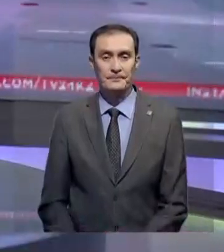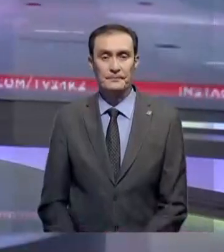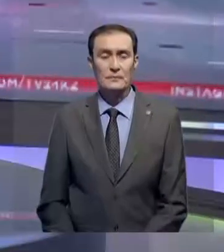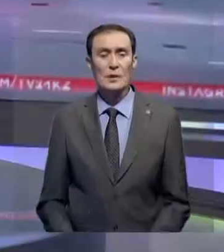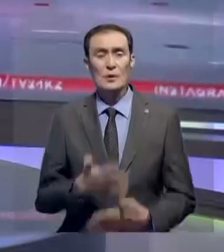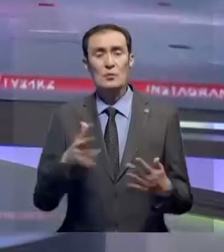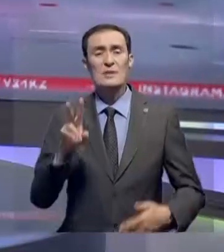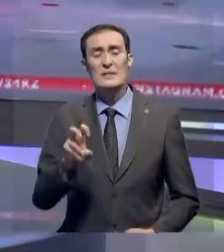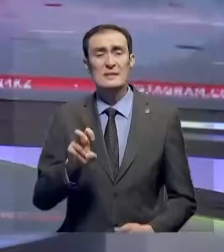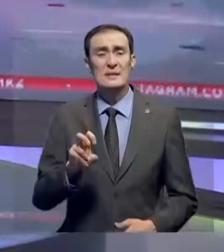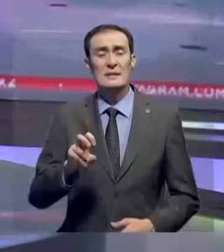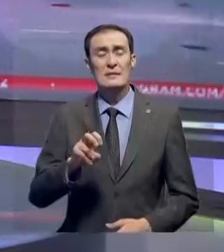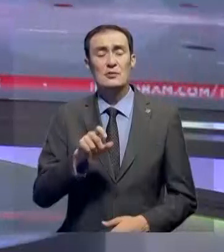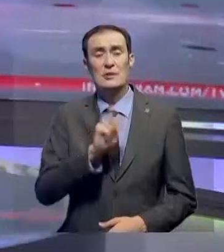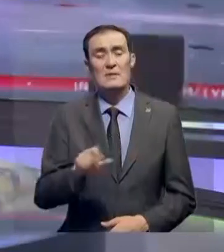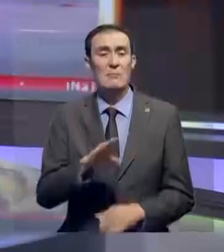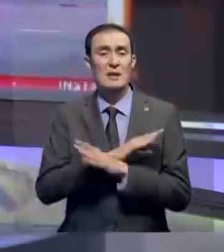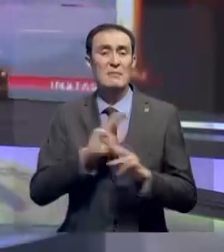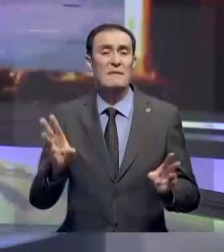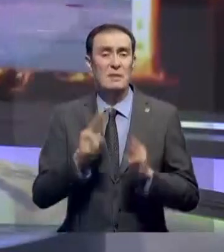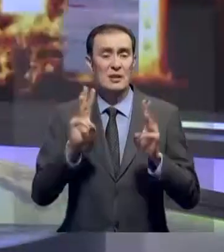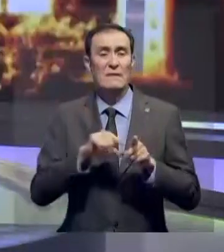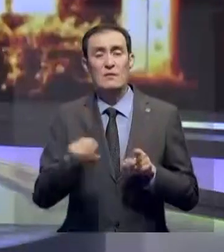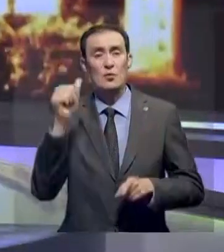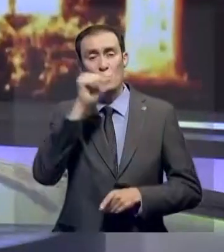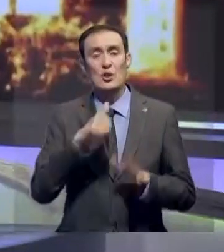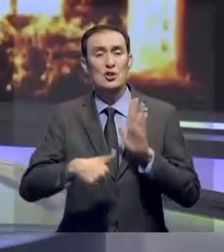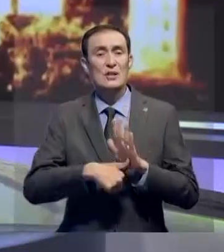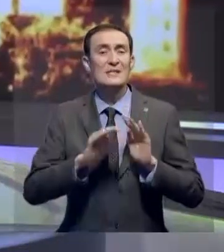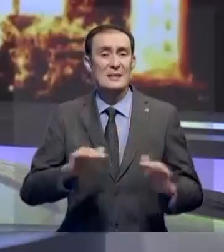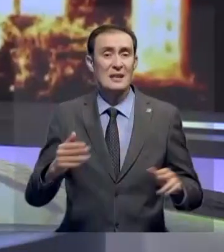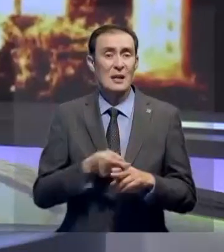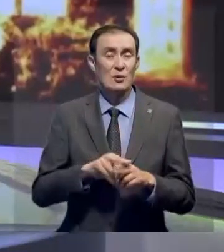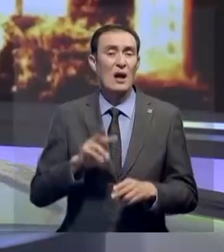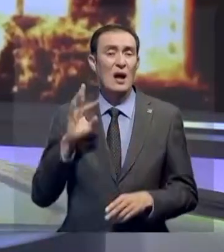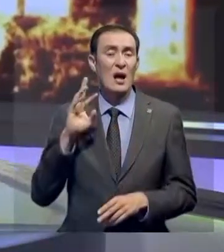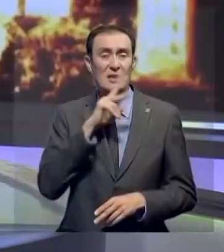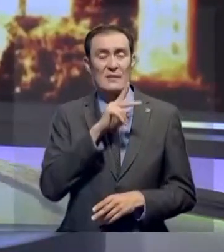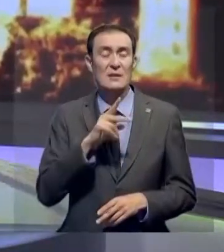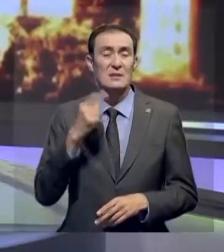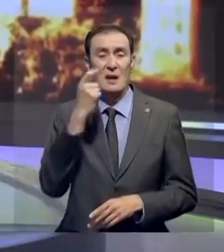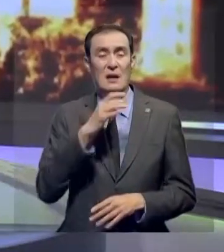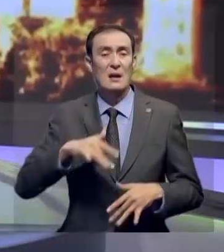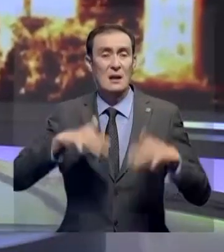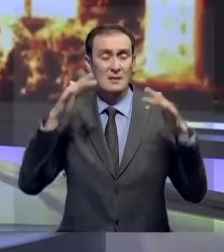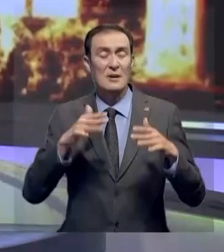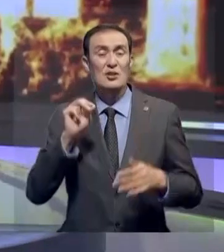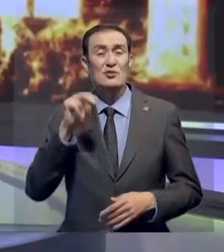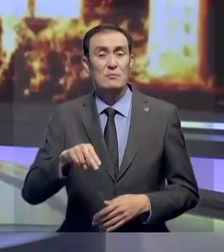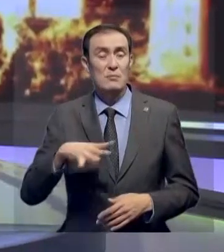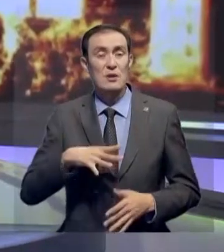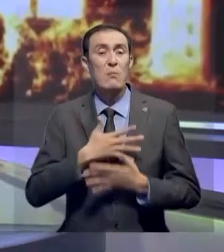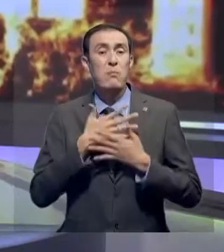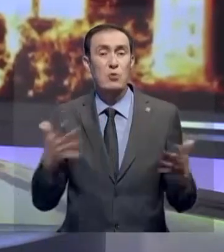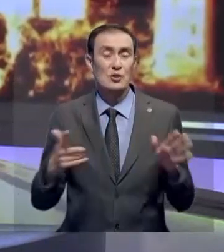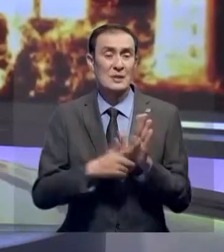Свыше 200 казахстанцев погибли в пожарах с начала года. 6 из них – дети, которые отравились угарным газом. Несчастных случаев стало